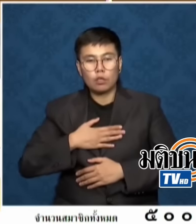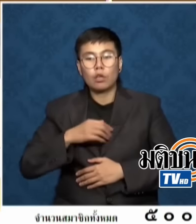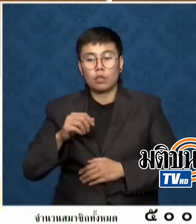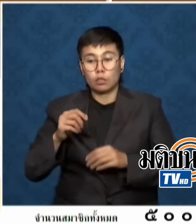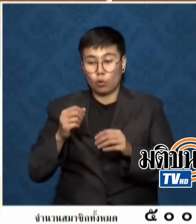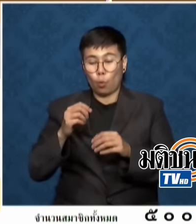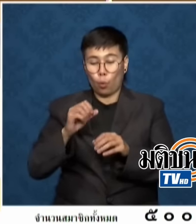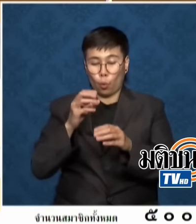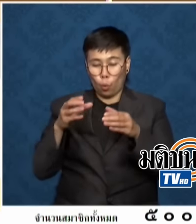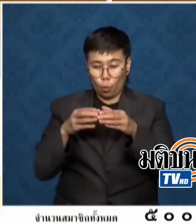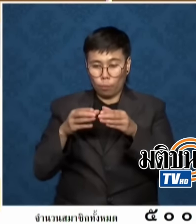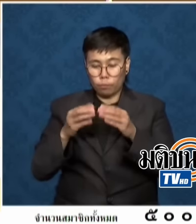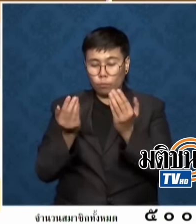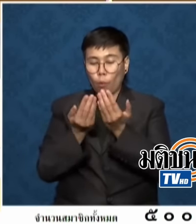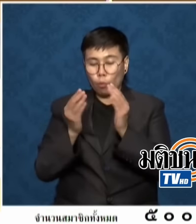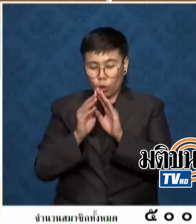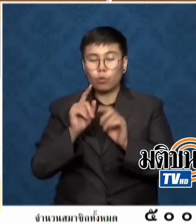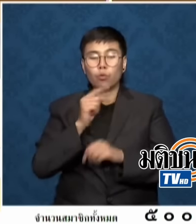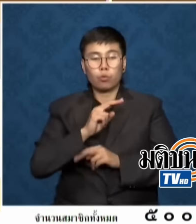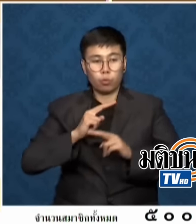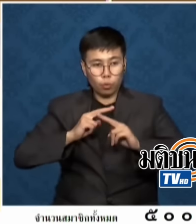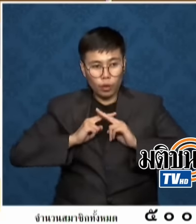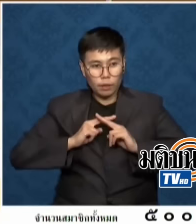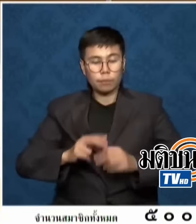ในครอบครัวของตัวเอง